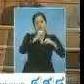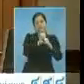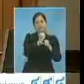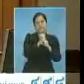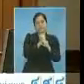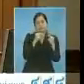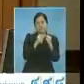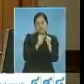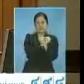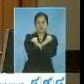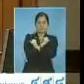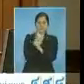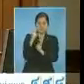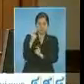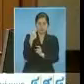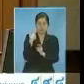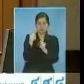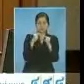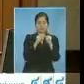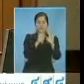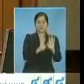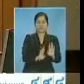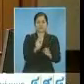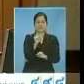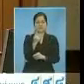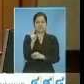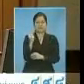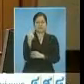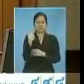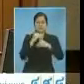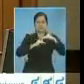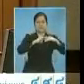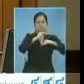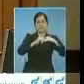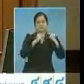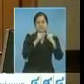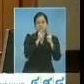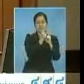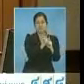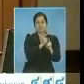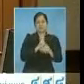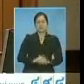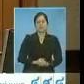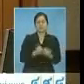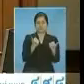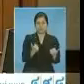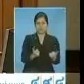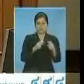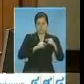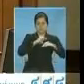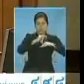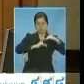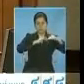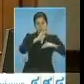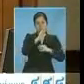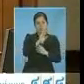มั่นคงปลอดภัยทันสมัยและรองรับการเติบโตเศรษฐกิจตามแนวชายแดนซึ่งวันนี้จำนวนอัตราการเติบโตเศรษฐกิจ